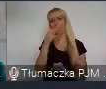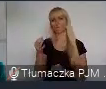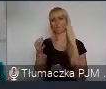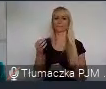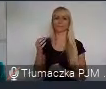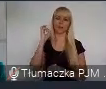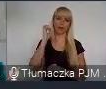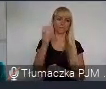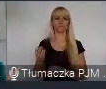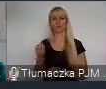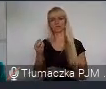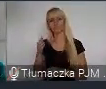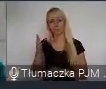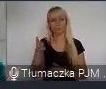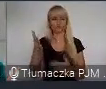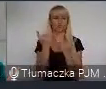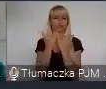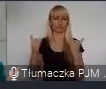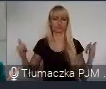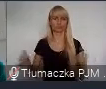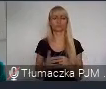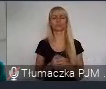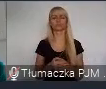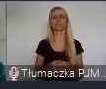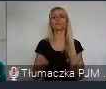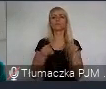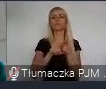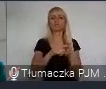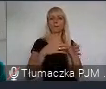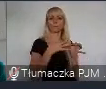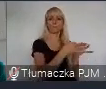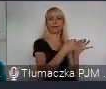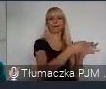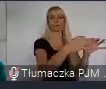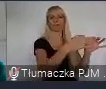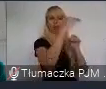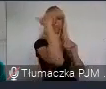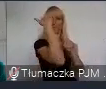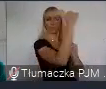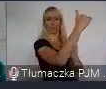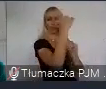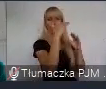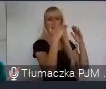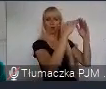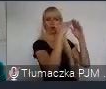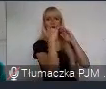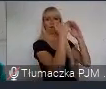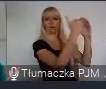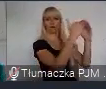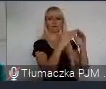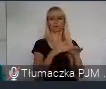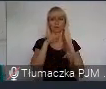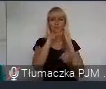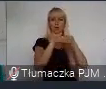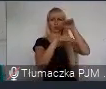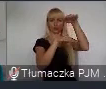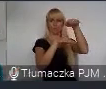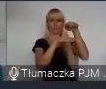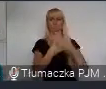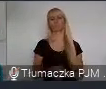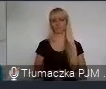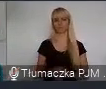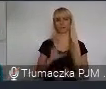parkingi coraz bardziej popularne i potrzebne, zadrzone, także dwupoziomowe, oczywiście elementy smart city.